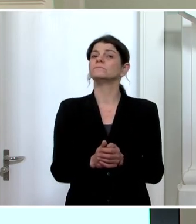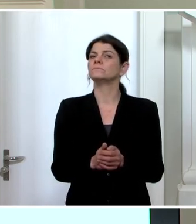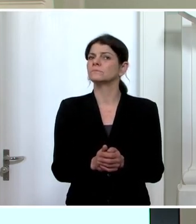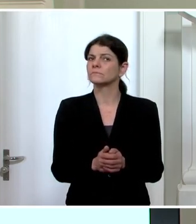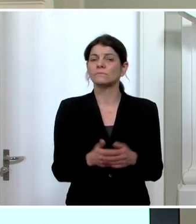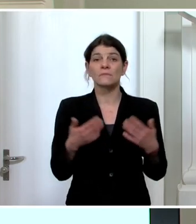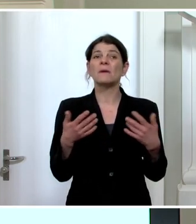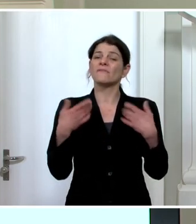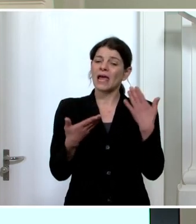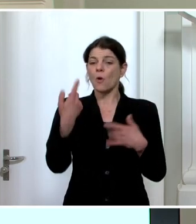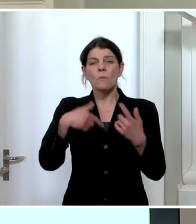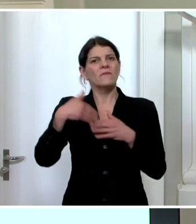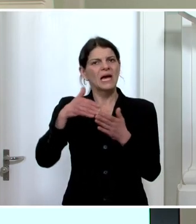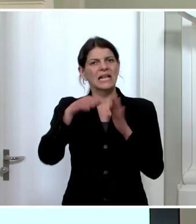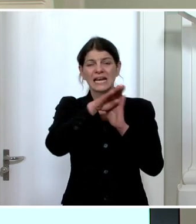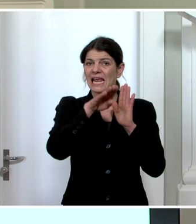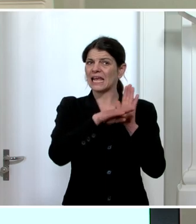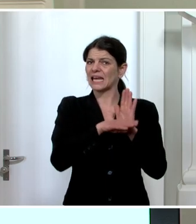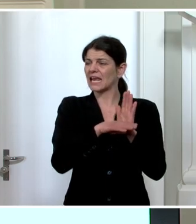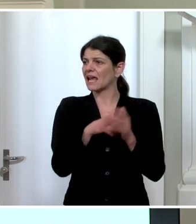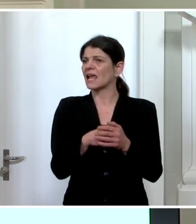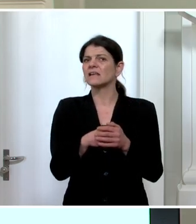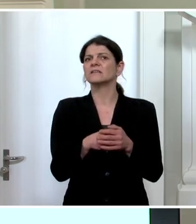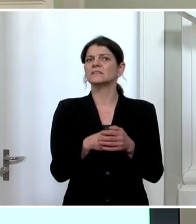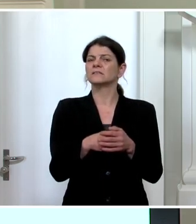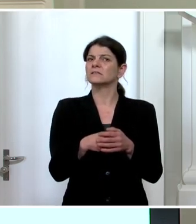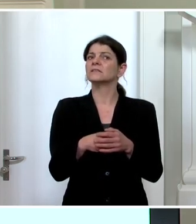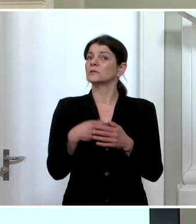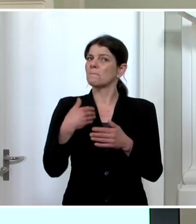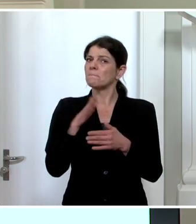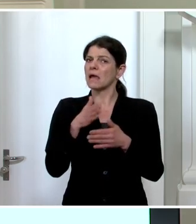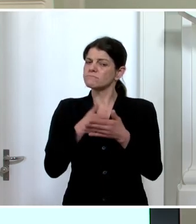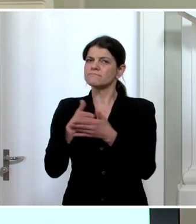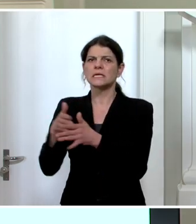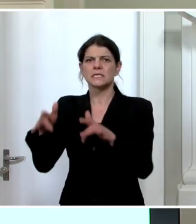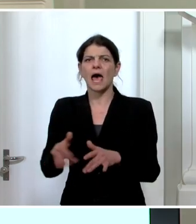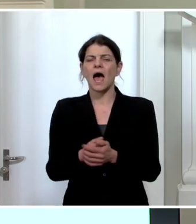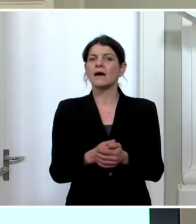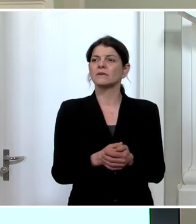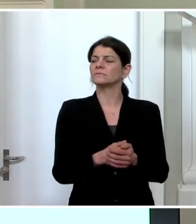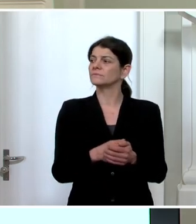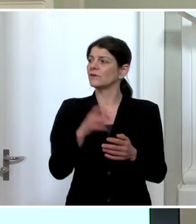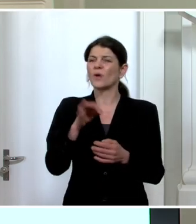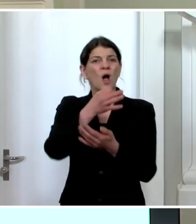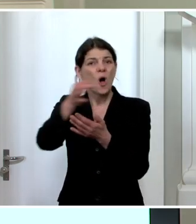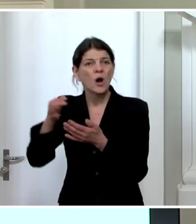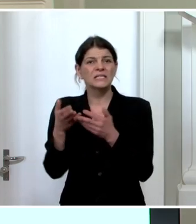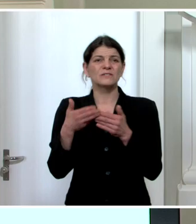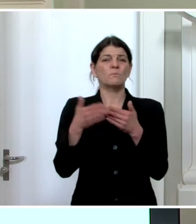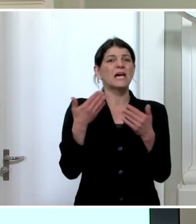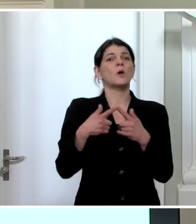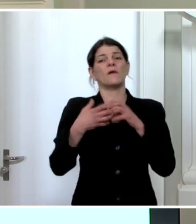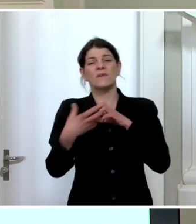weiterer Regelungen kommt, sondern wenn, dann eher in Einschränkungen in Bezug auf die Örtlichkeiten und eventuell die